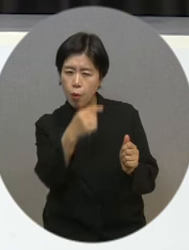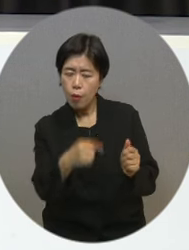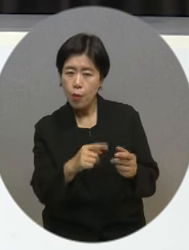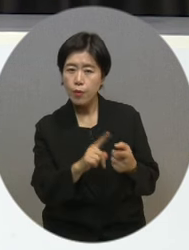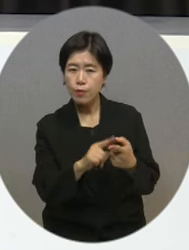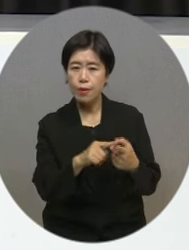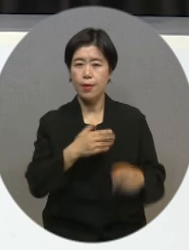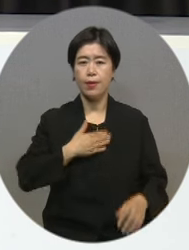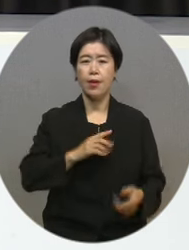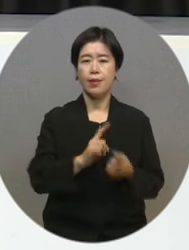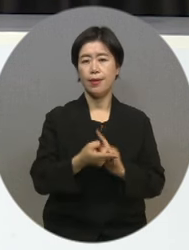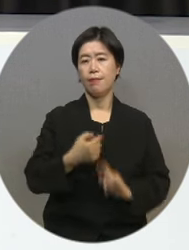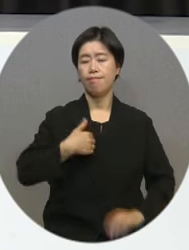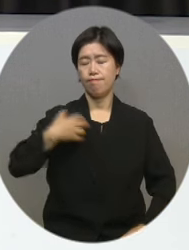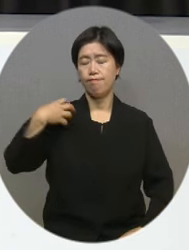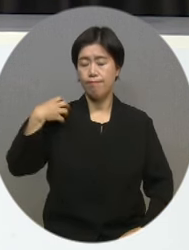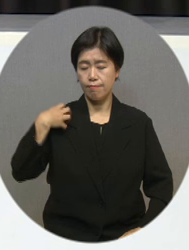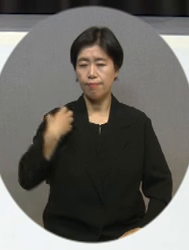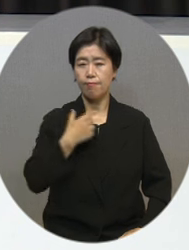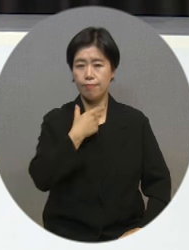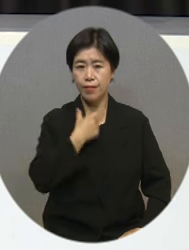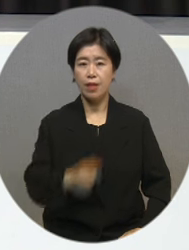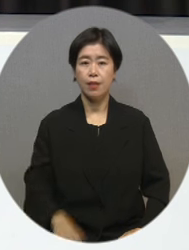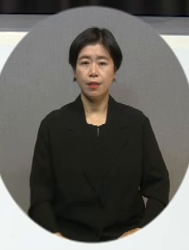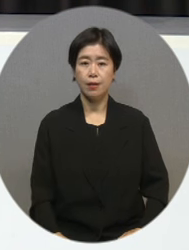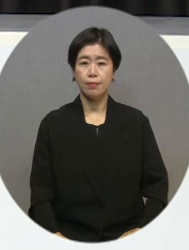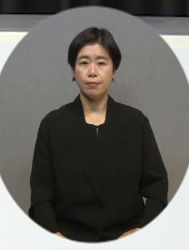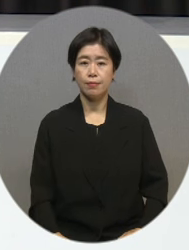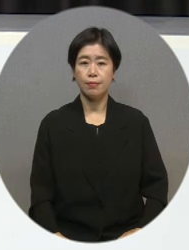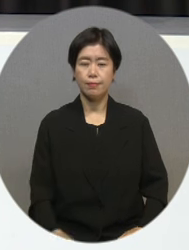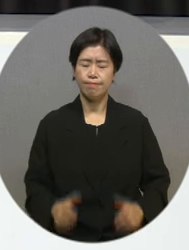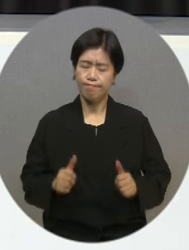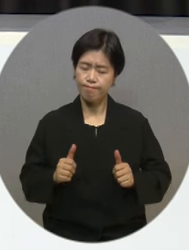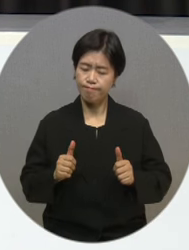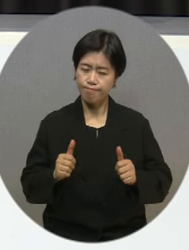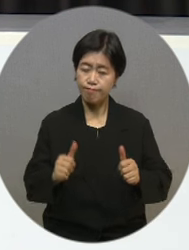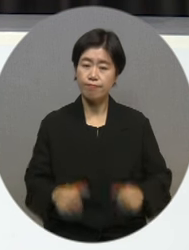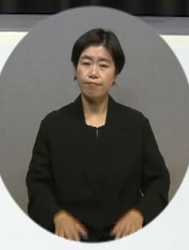대변과 대의적인 역할을 성실하게 책임 있게 그리고